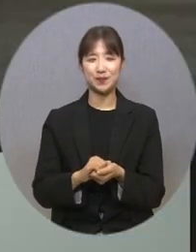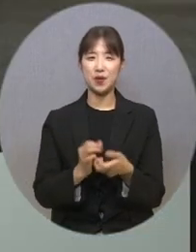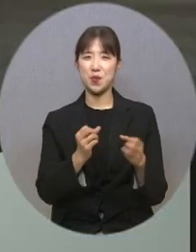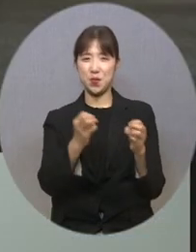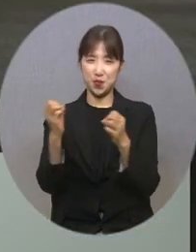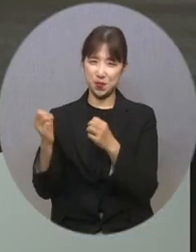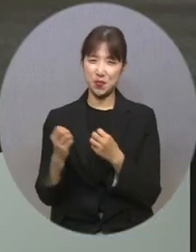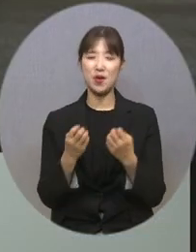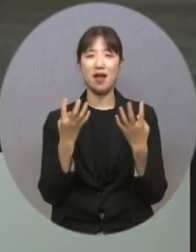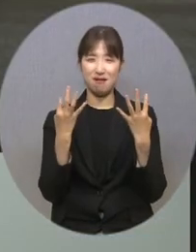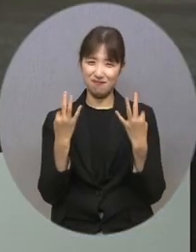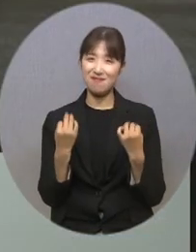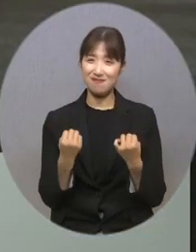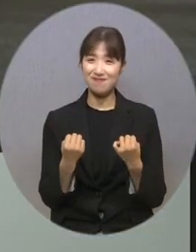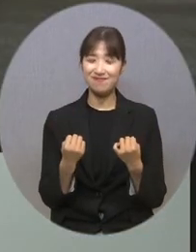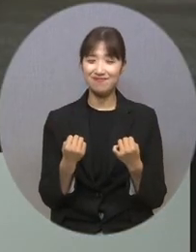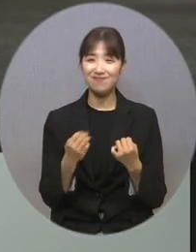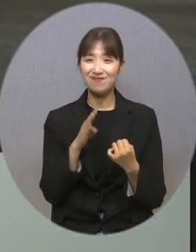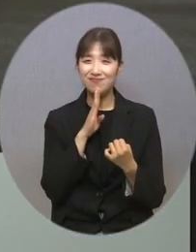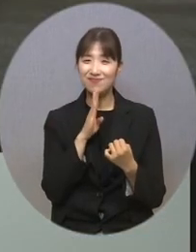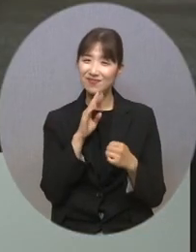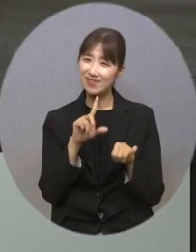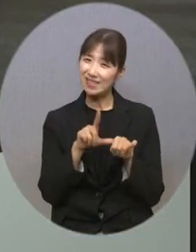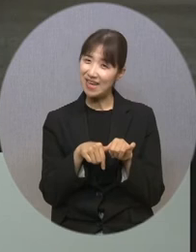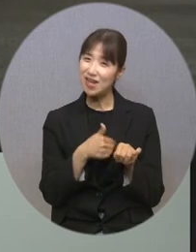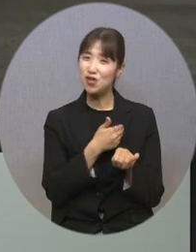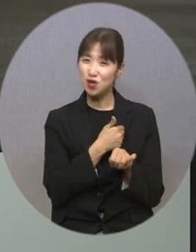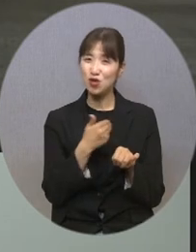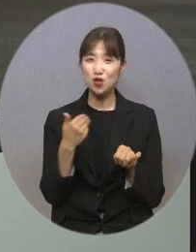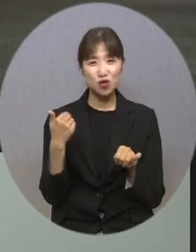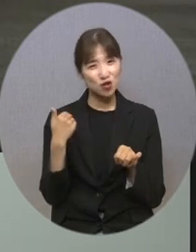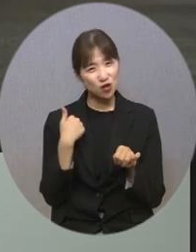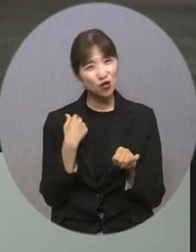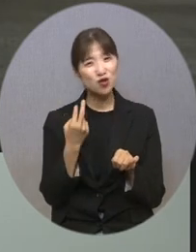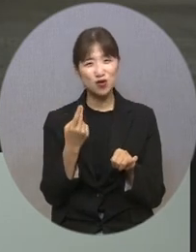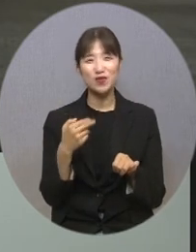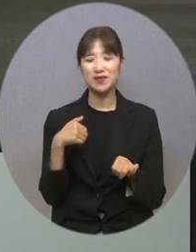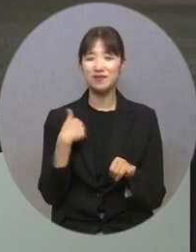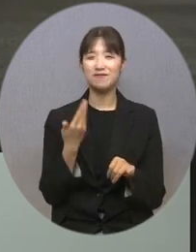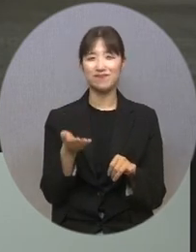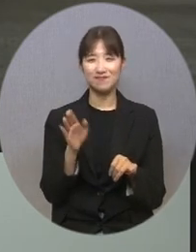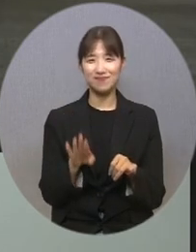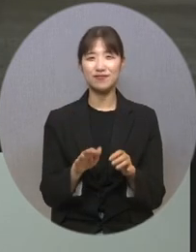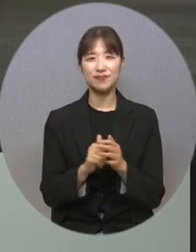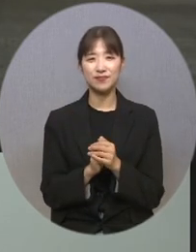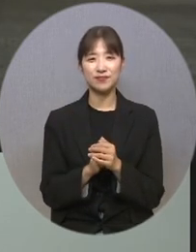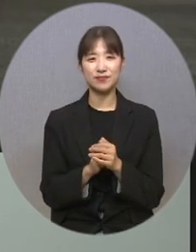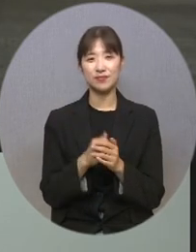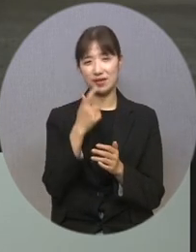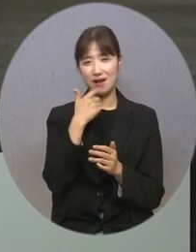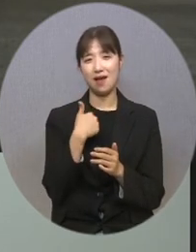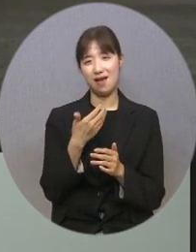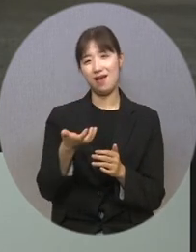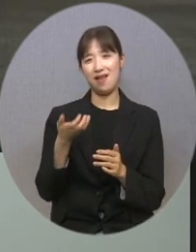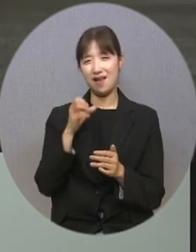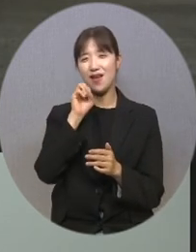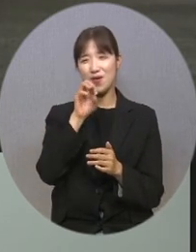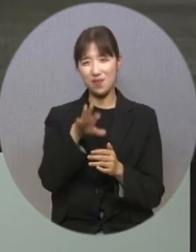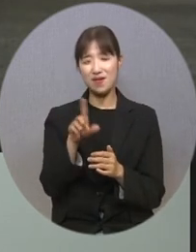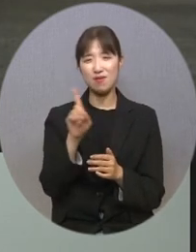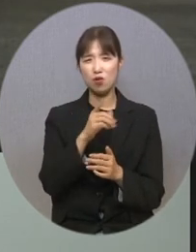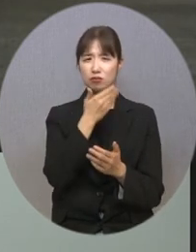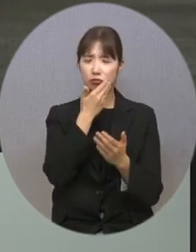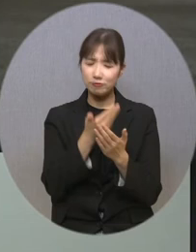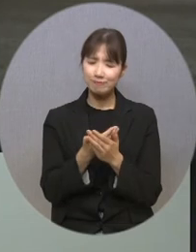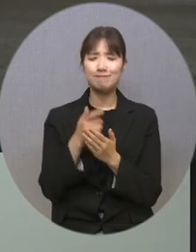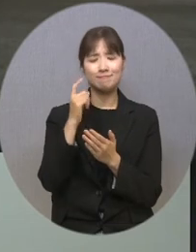얘기를 좀 나눠 봤습니다 이제 충분한 시간이 었는지 모르겠는데 뭐 제가 아까 삭감 말씀드렸죠 뭐